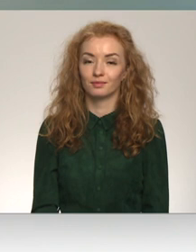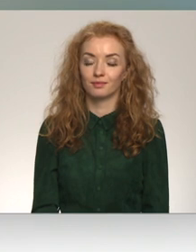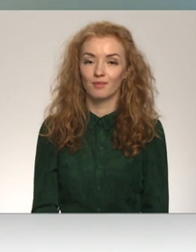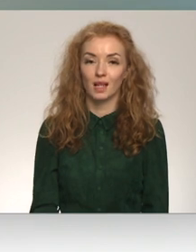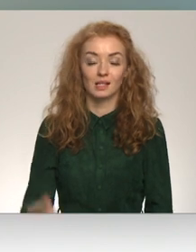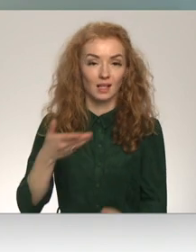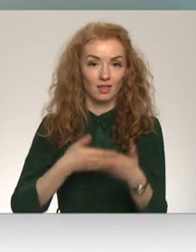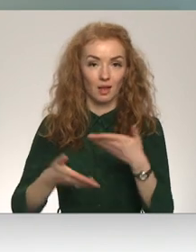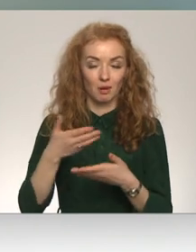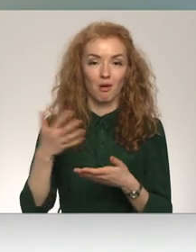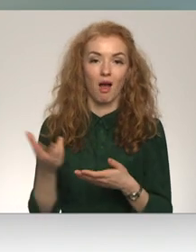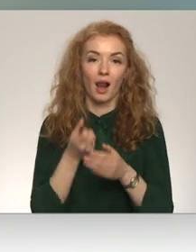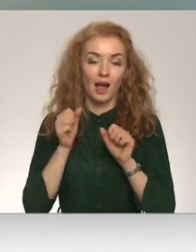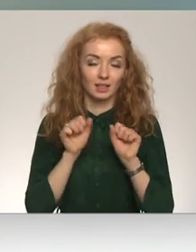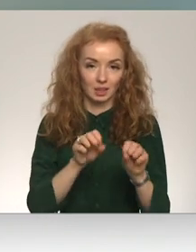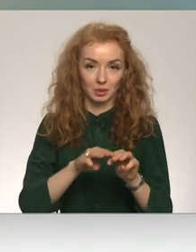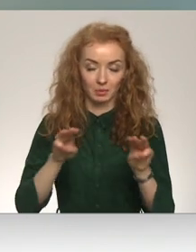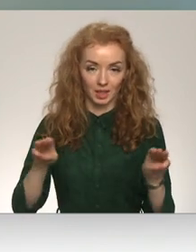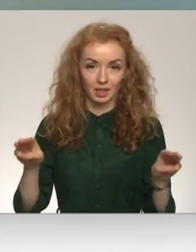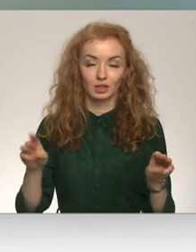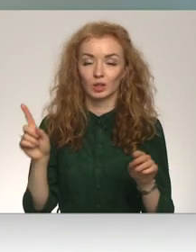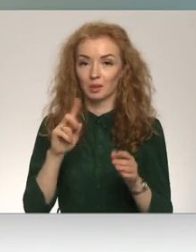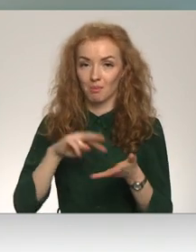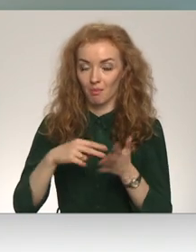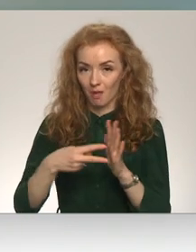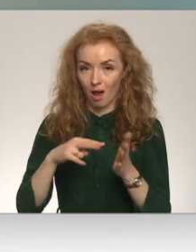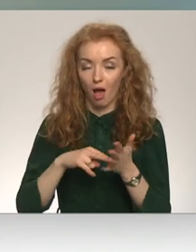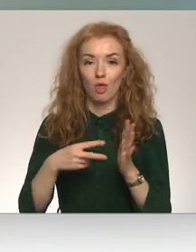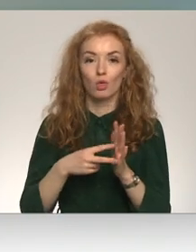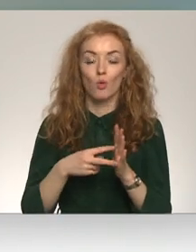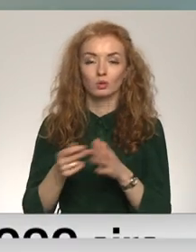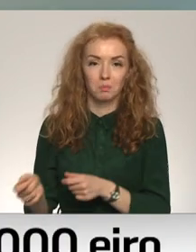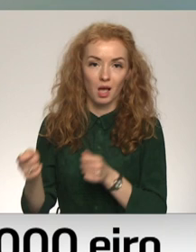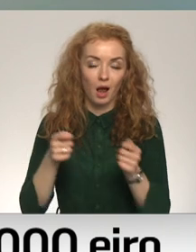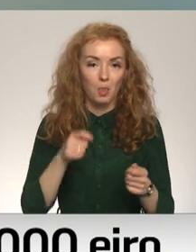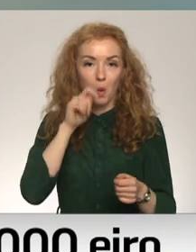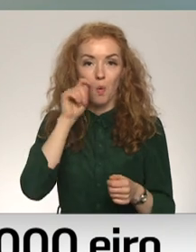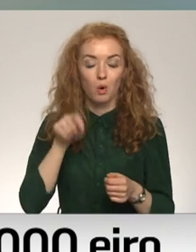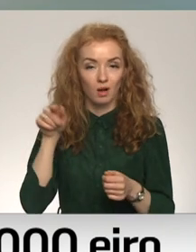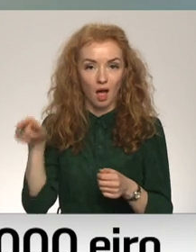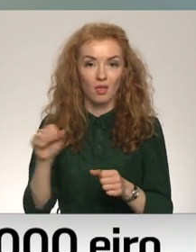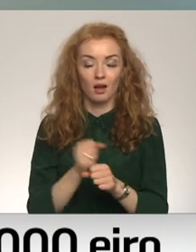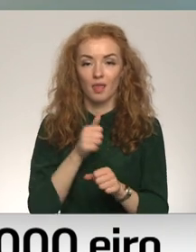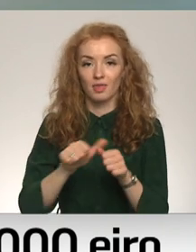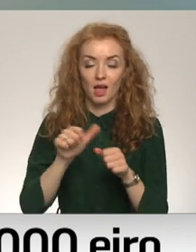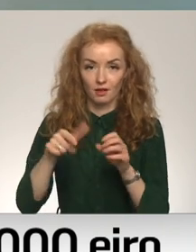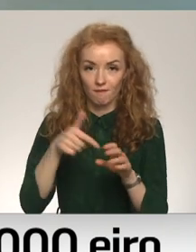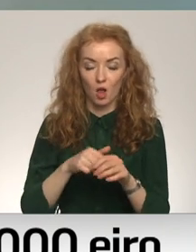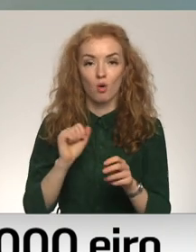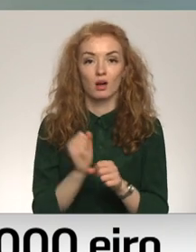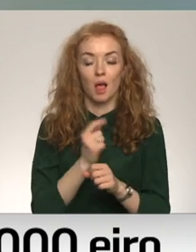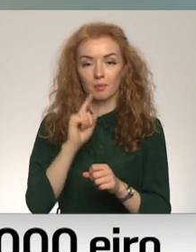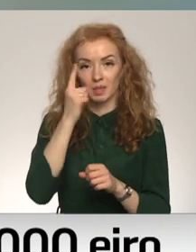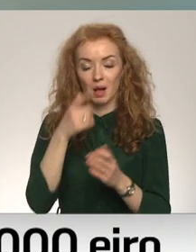ar aizsardzības ministriju ir plānots piegādāt Ukrainai gan degvielu, gan pirmās palīdzības